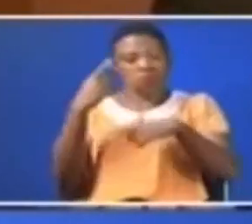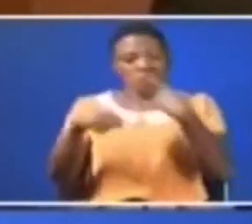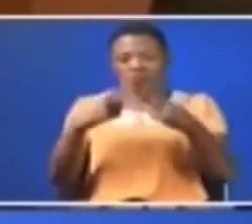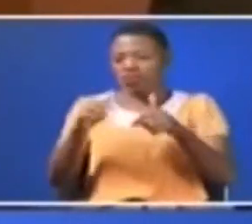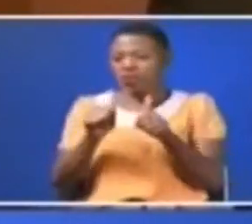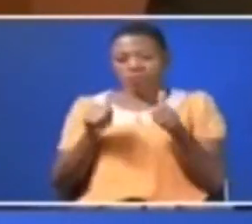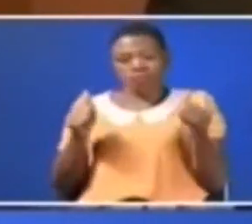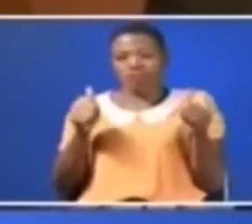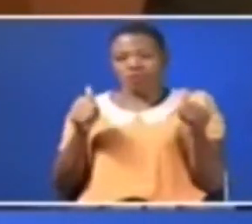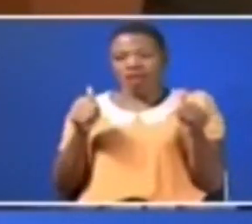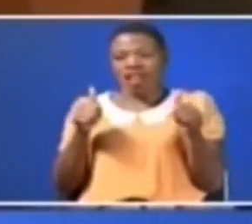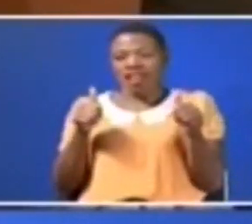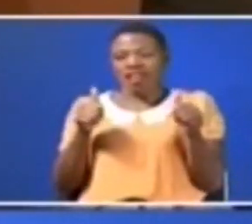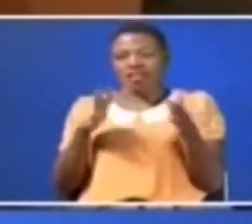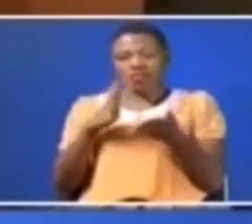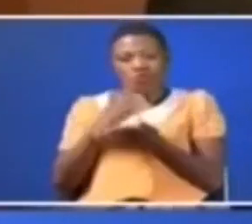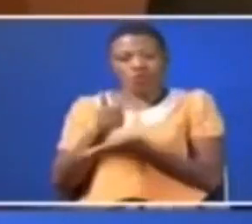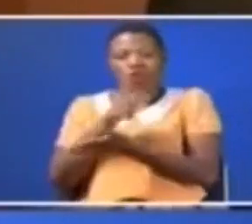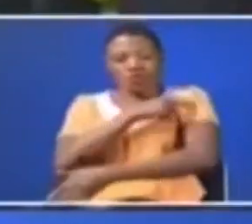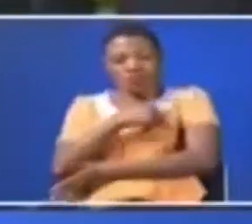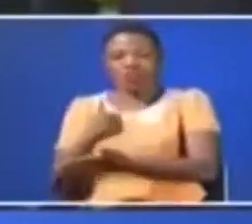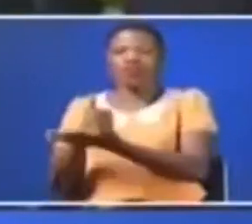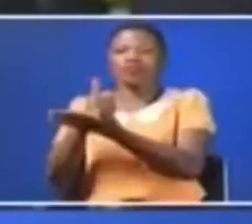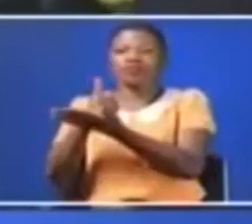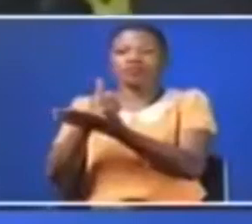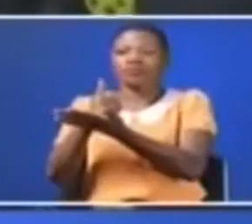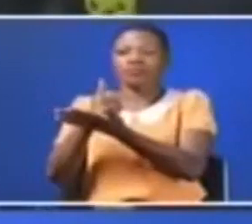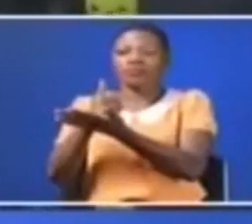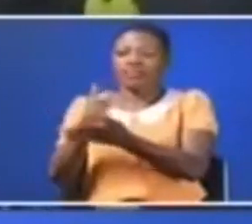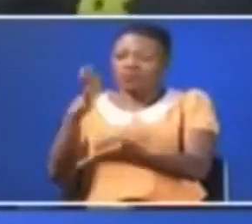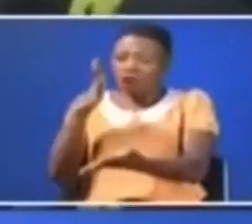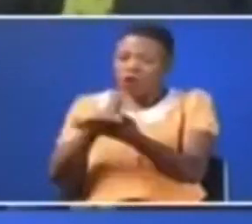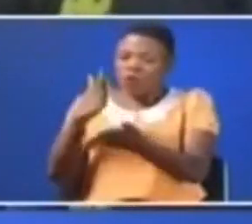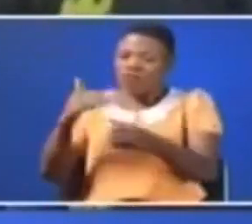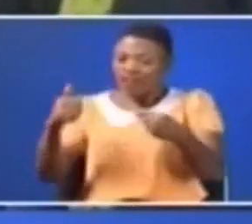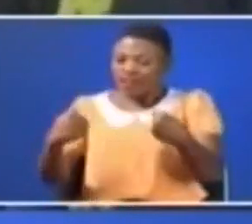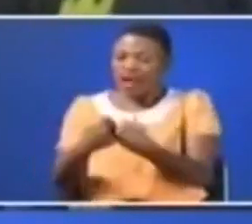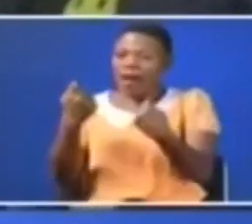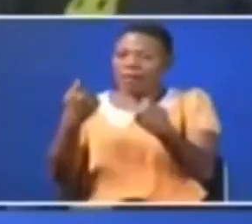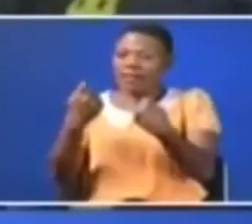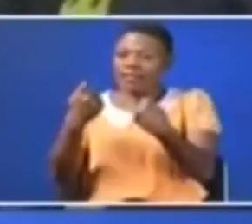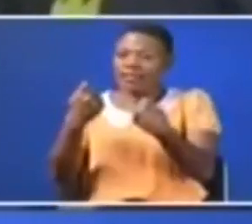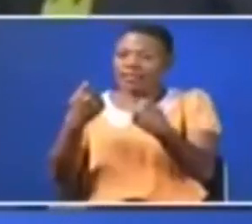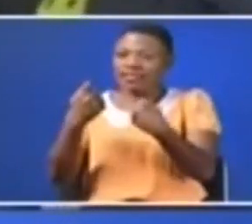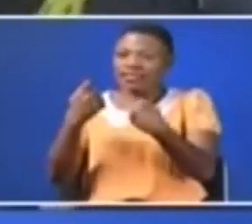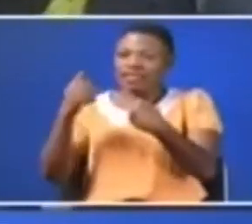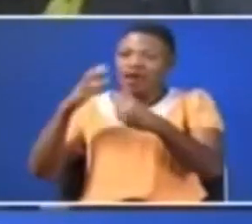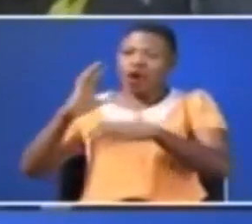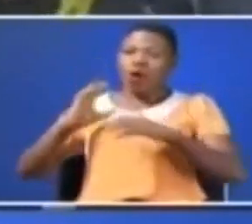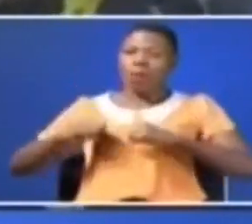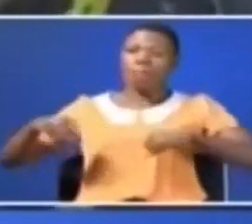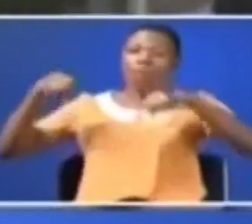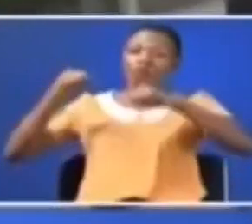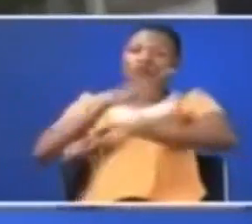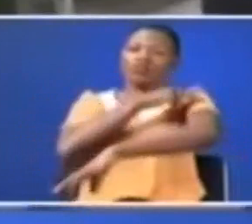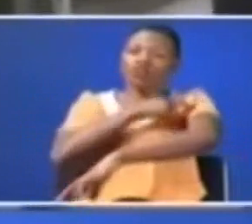vizuri, tulizaidika upande wa Kapkatet hospitali. Akithibitisha kisa hicho, msimamizi wa hospitali hiyo Daktari Gilbert